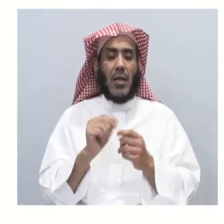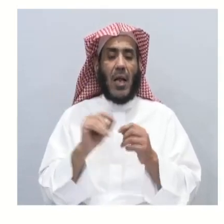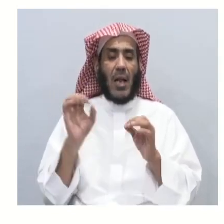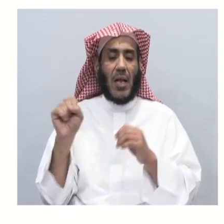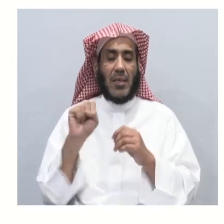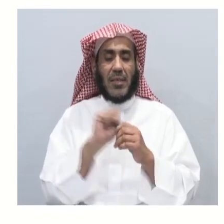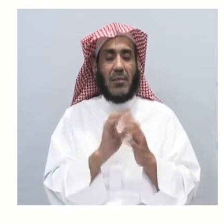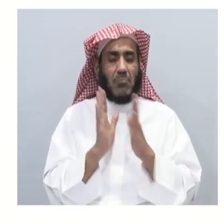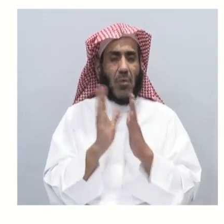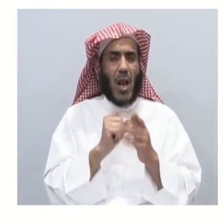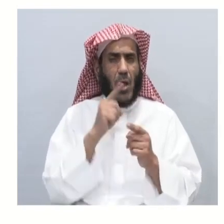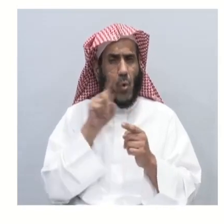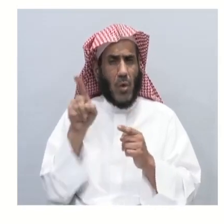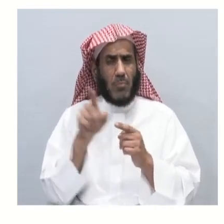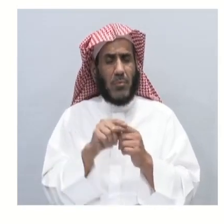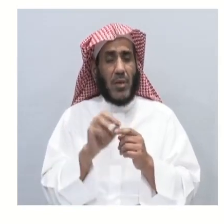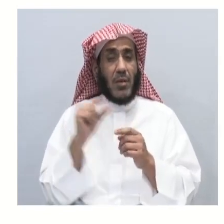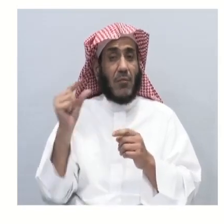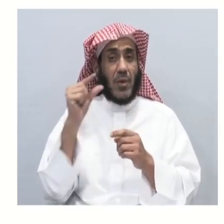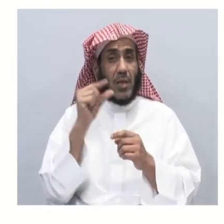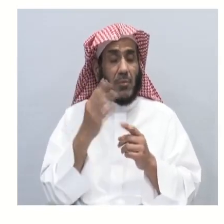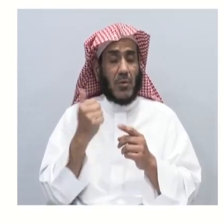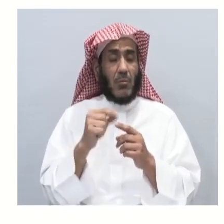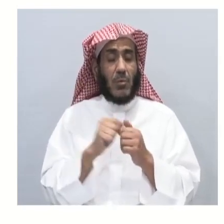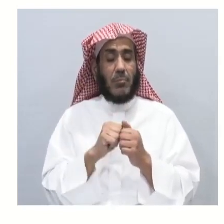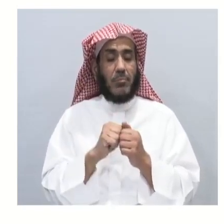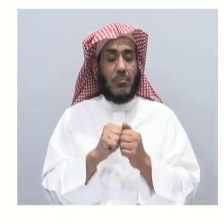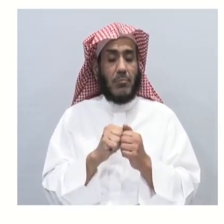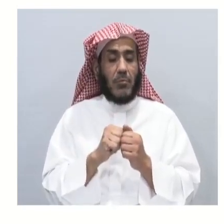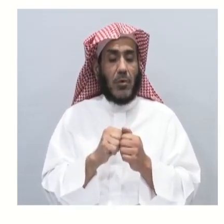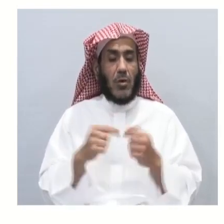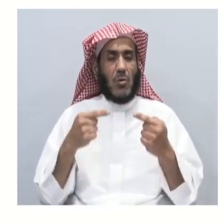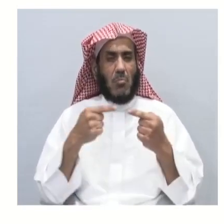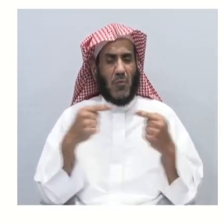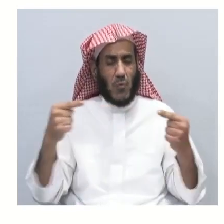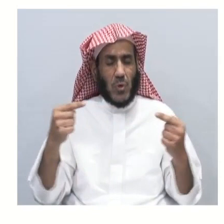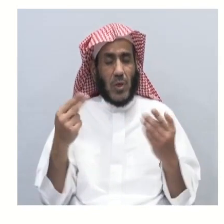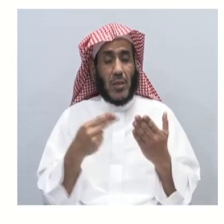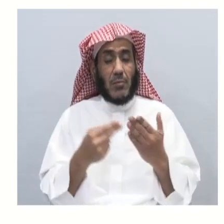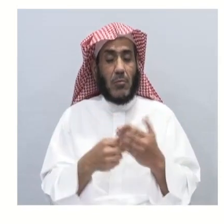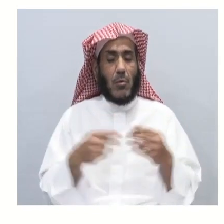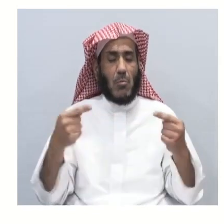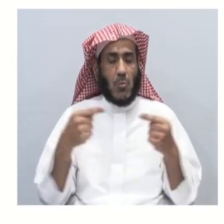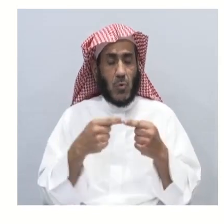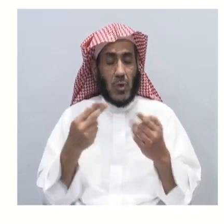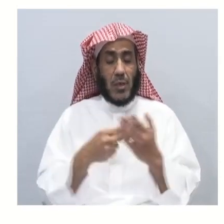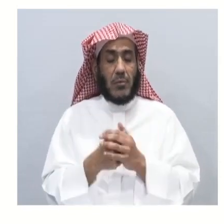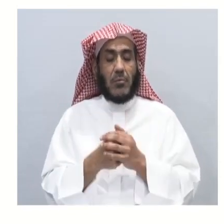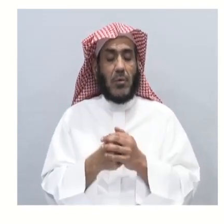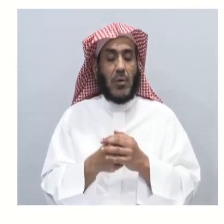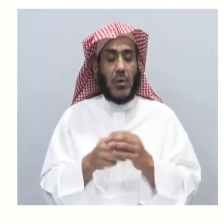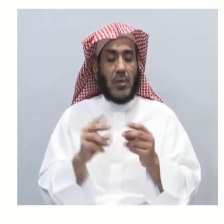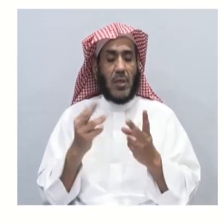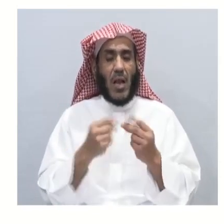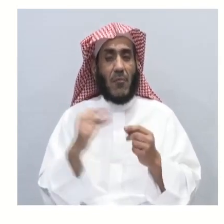الخاصيتان اللتان ألاحظهما في الكلمات السابقة هما مفصولة خطا موصولة خطا، تتألف